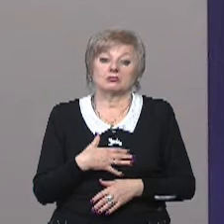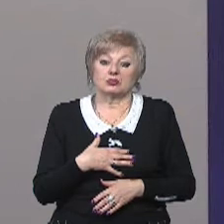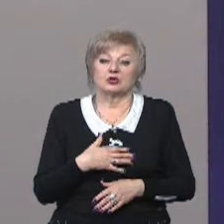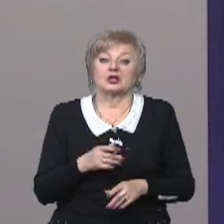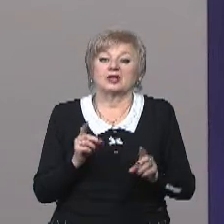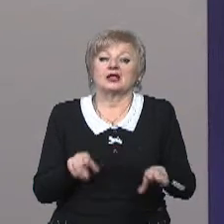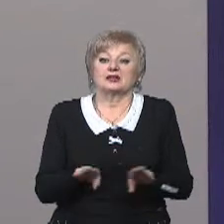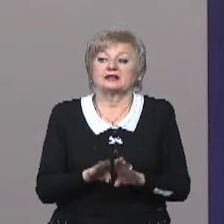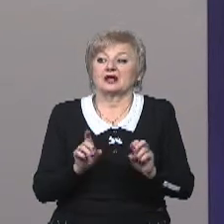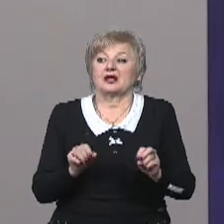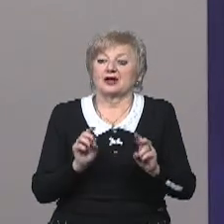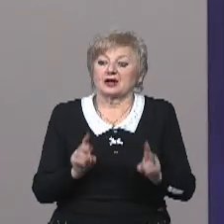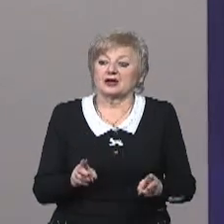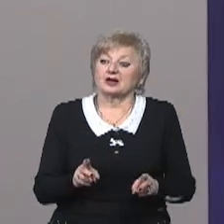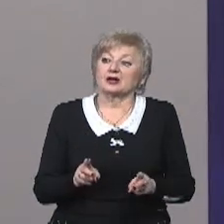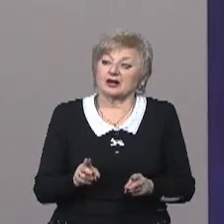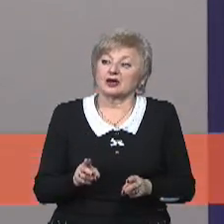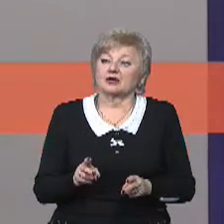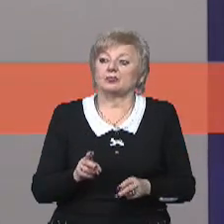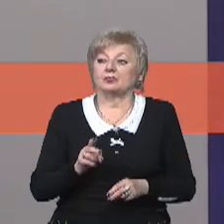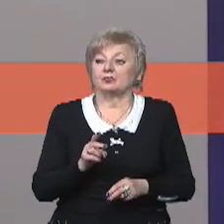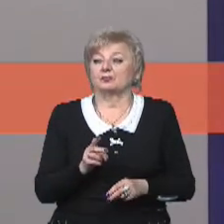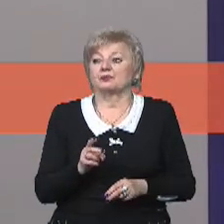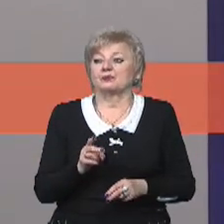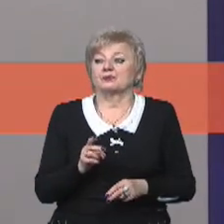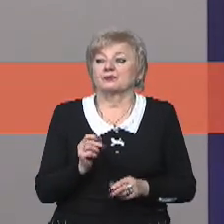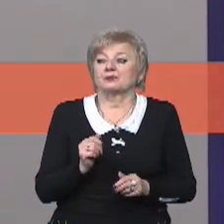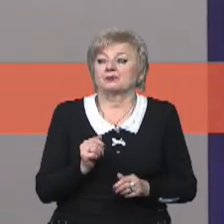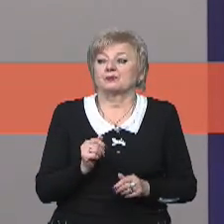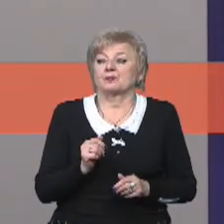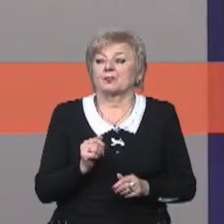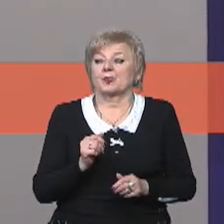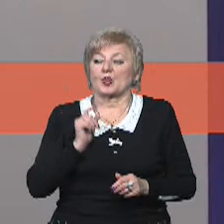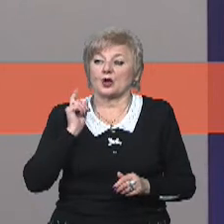але так, як ви бачили на презентації, ви чули, що